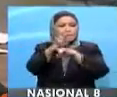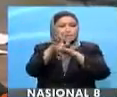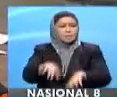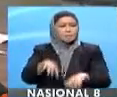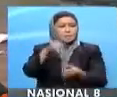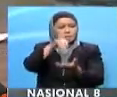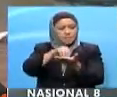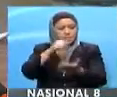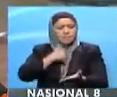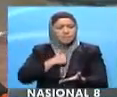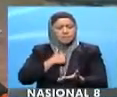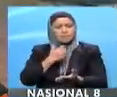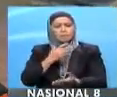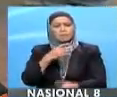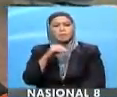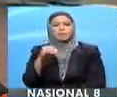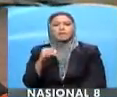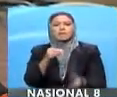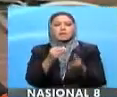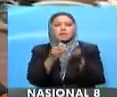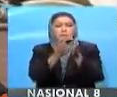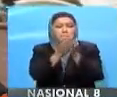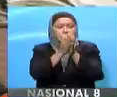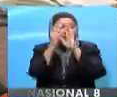rayuan mereka akan di